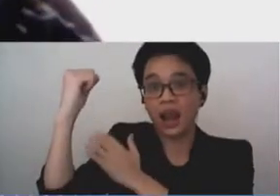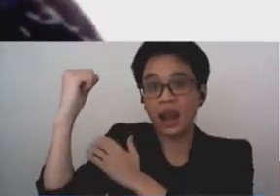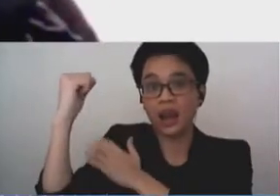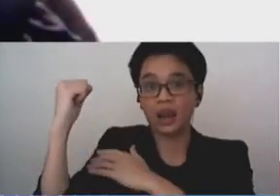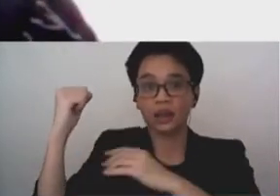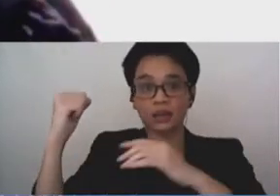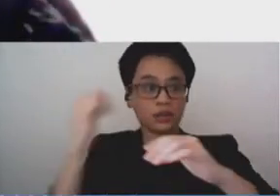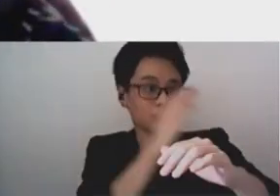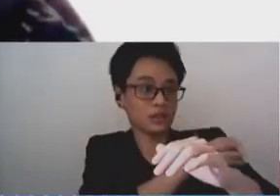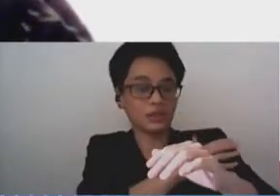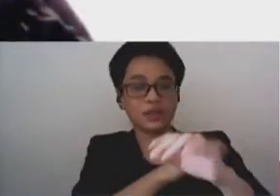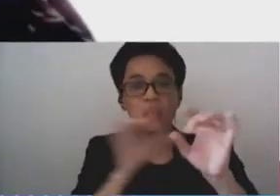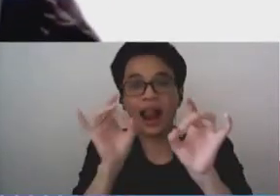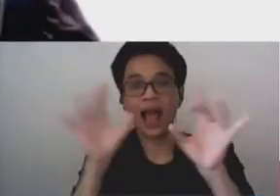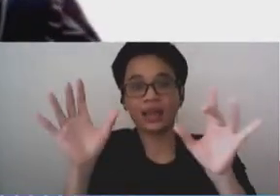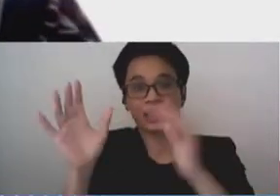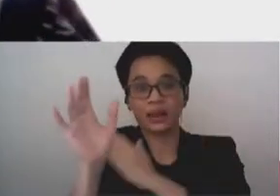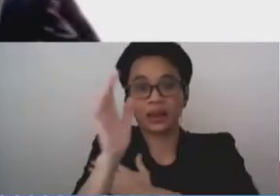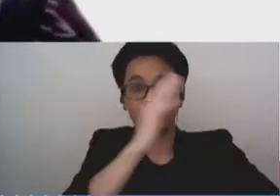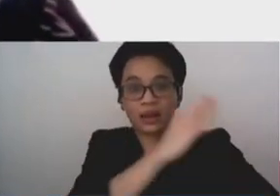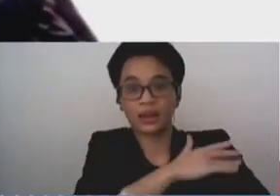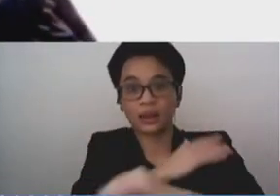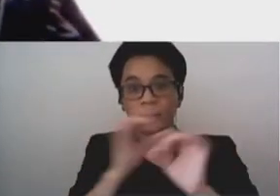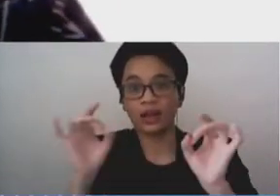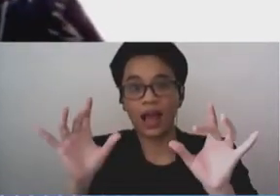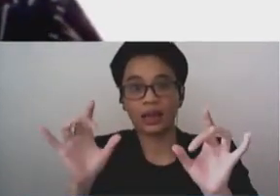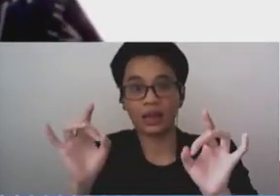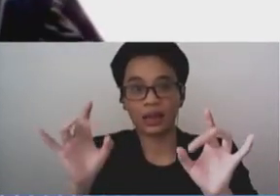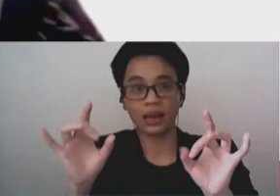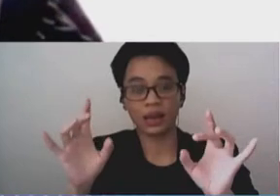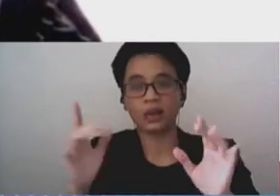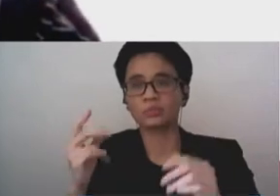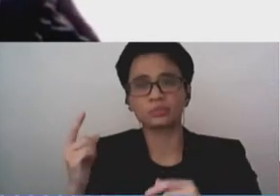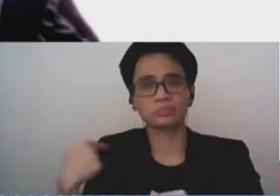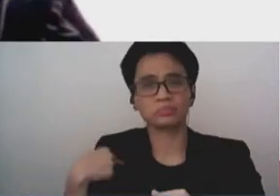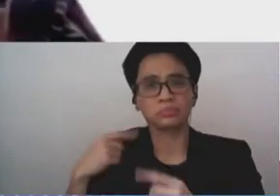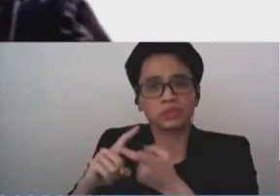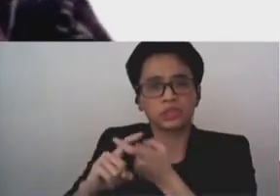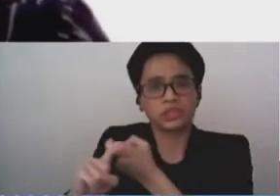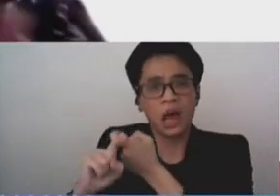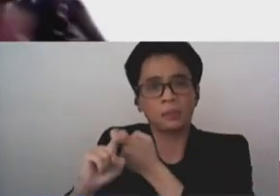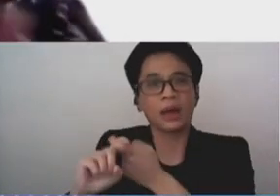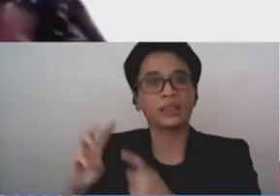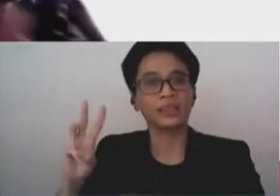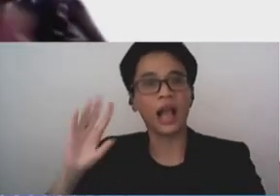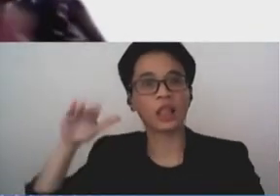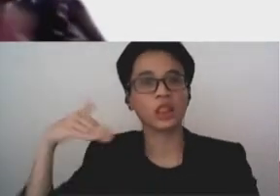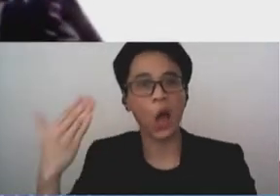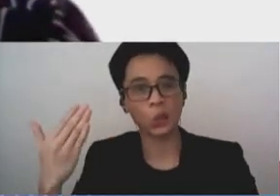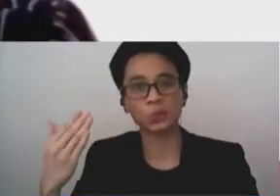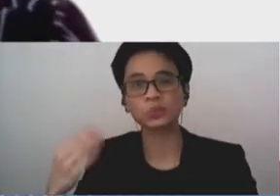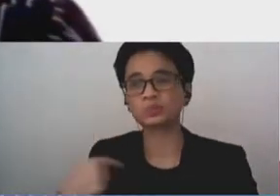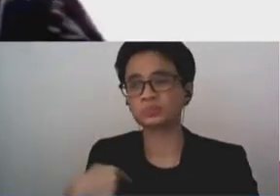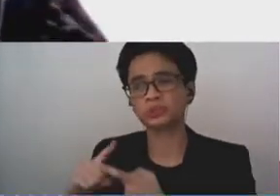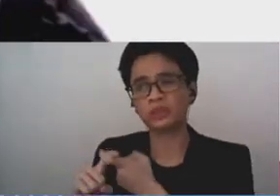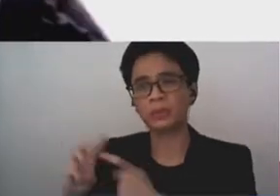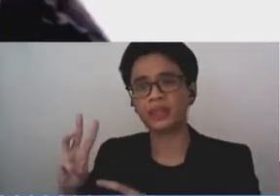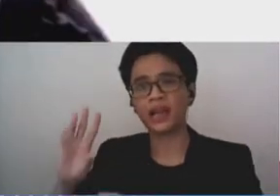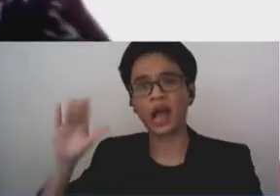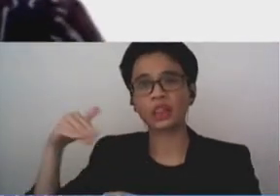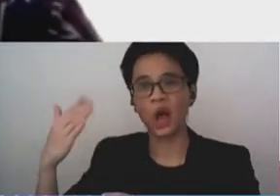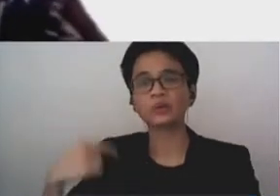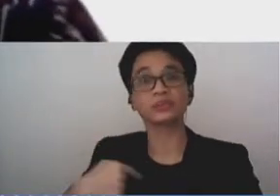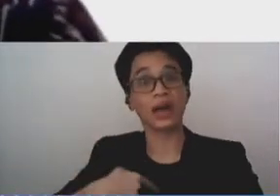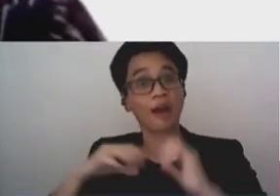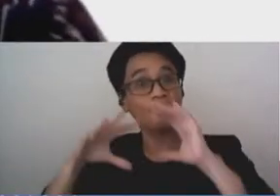sama dengan tangan kirinya. Kita sudah bersahabat kurang lebih 3 tahun, dan itulah kenapa saya juga kena jadi disabilitas, karena teman saya,